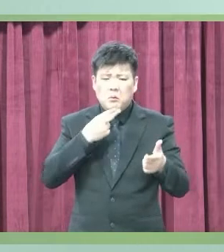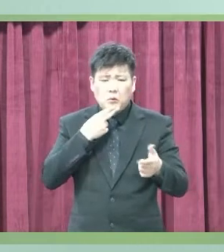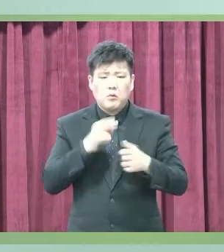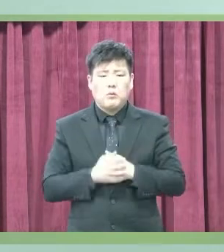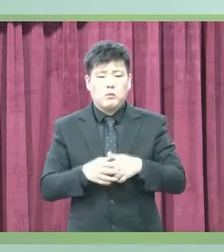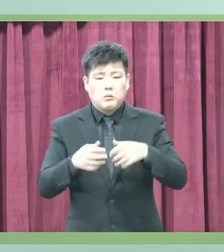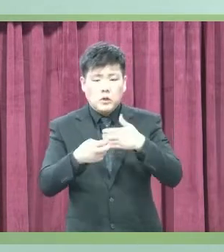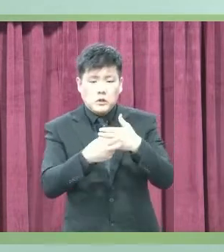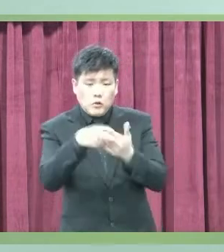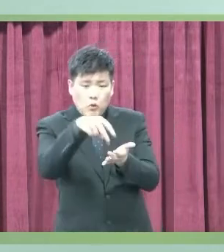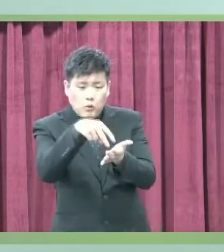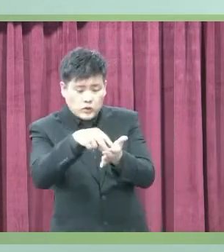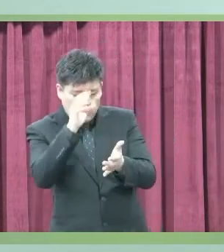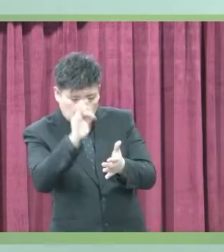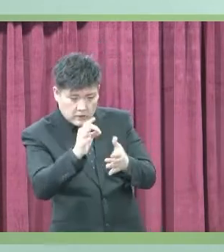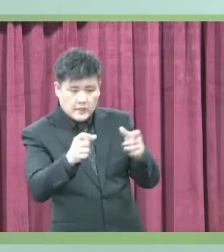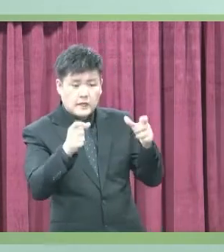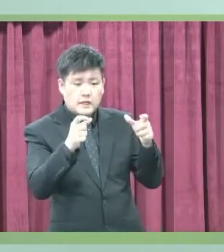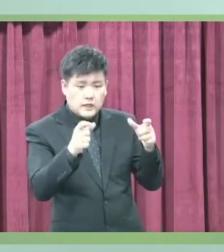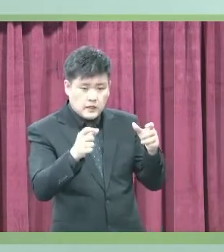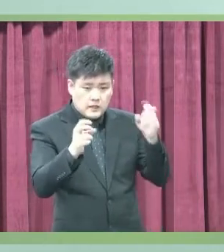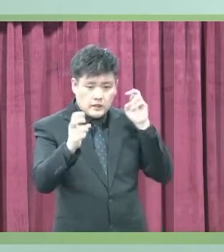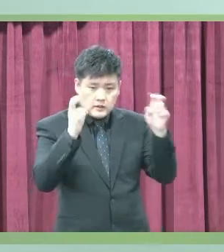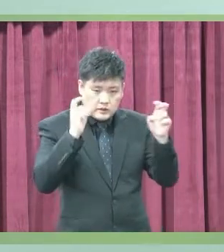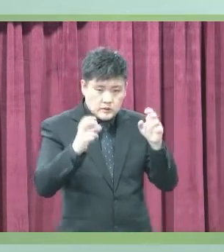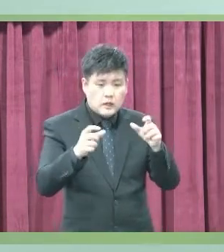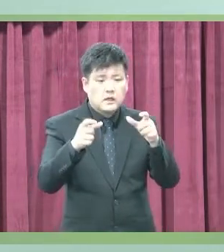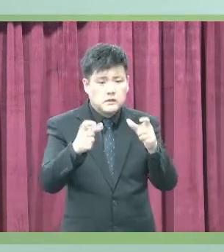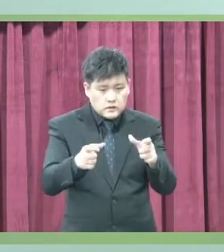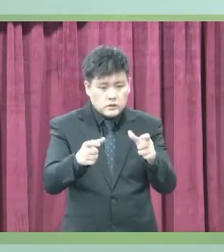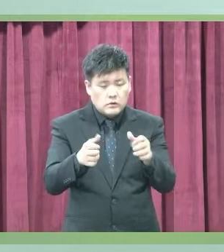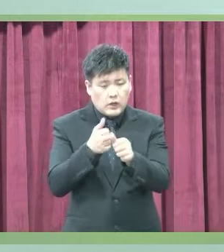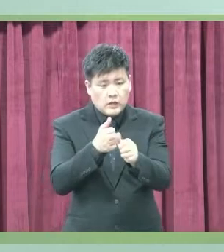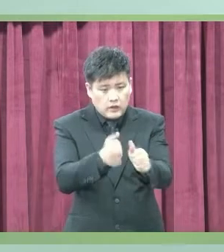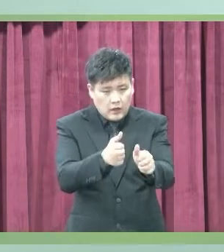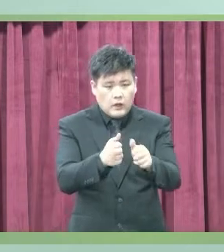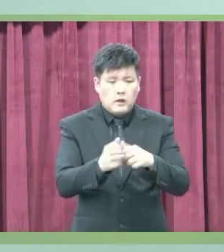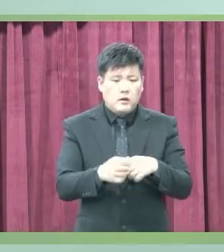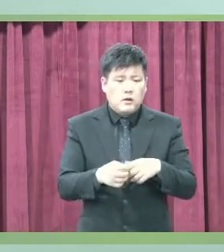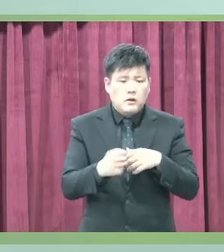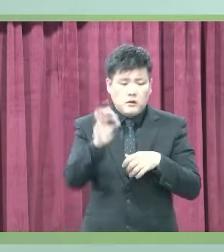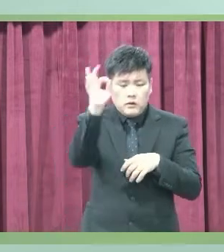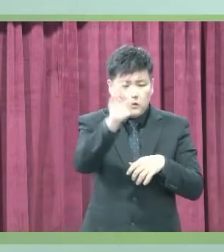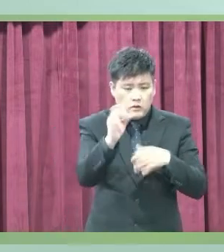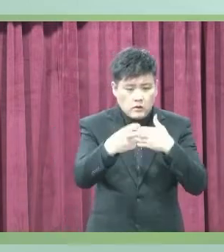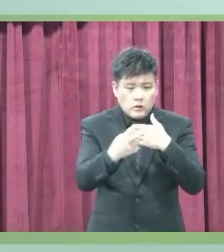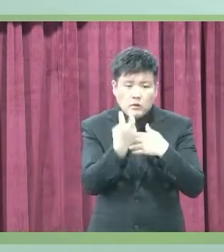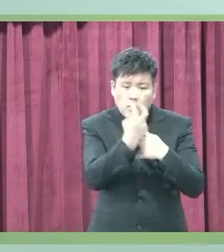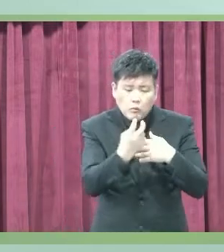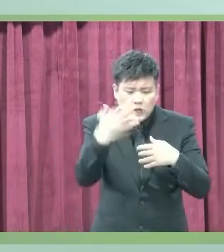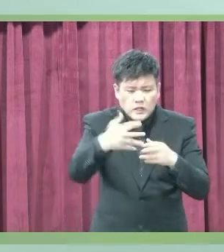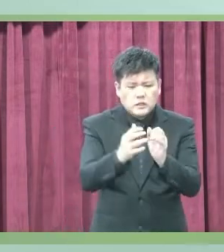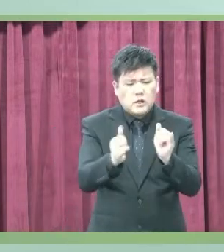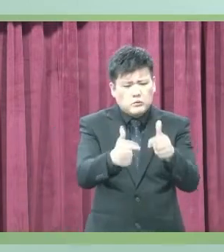때 직장, 지역, 의료급여 순으로 미수검률이 점점 늘어나고 특히 의료급여에서